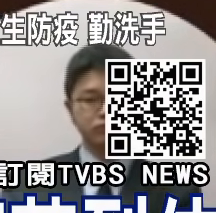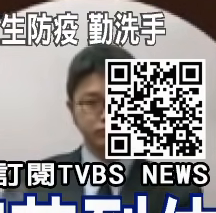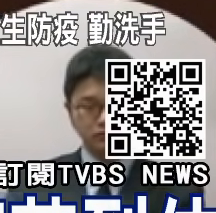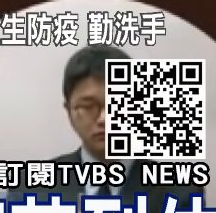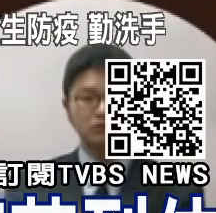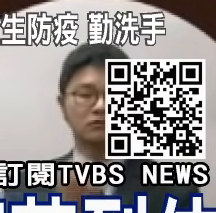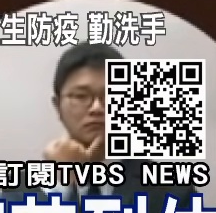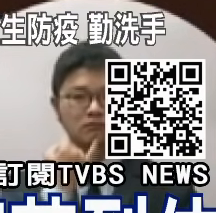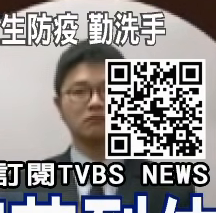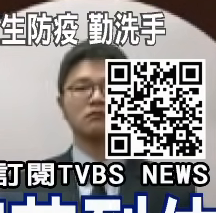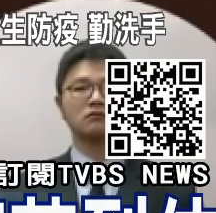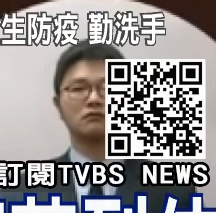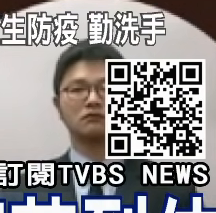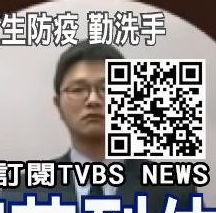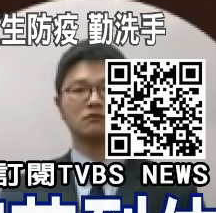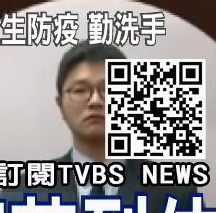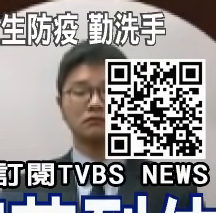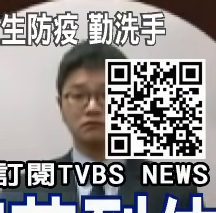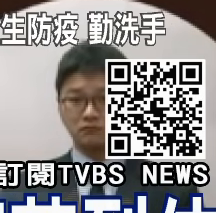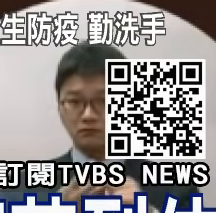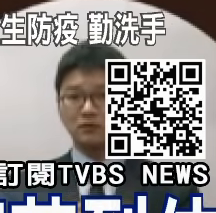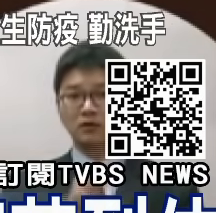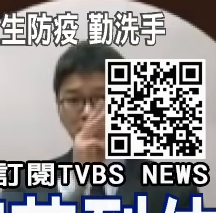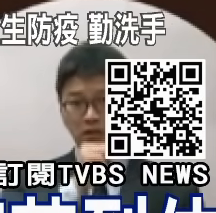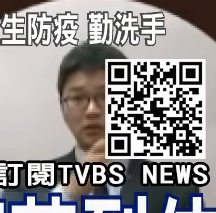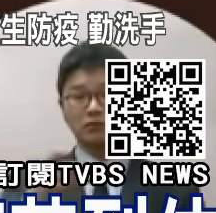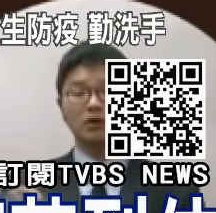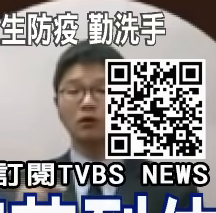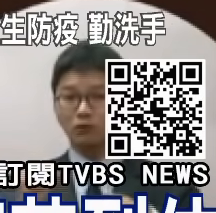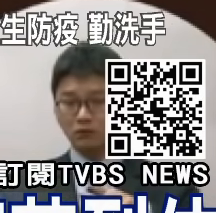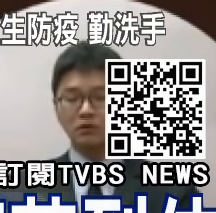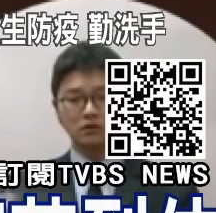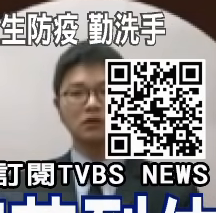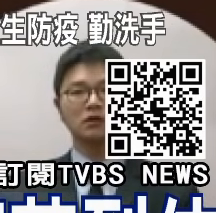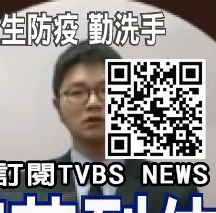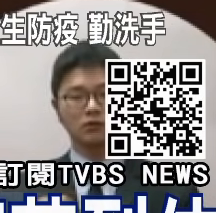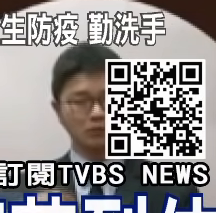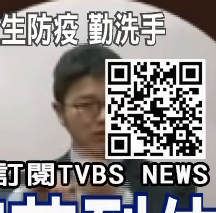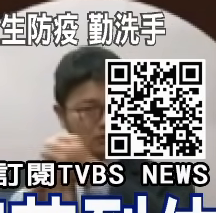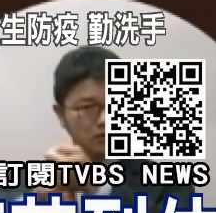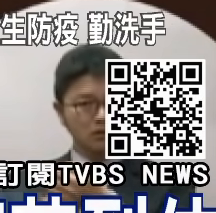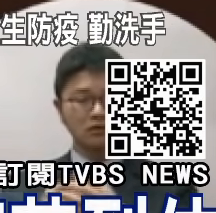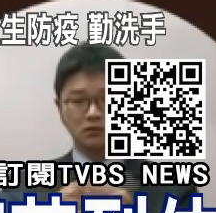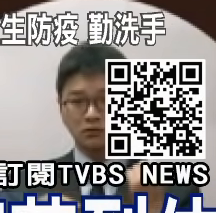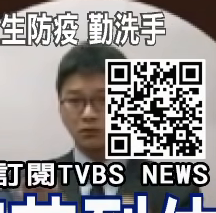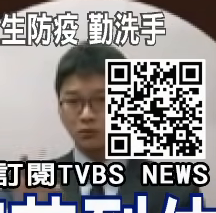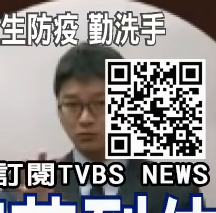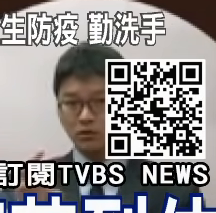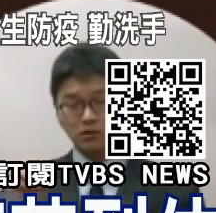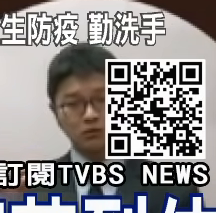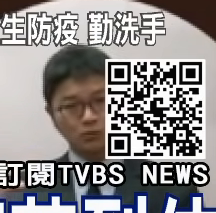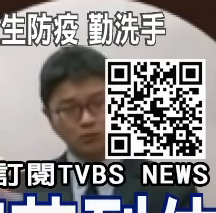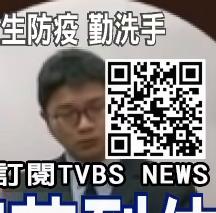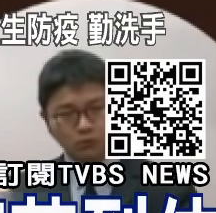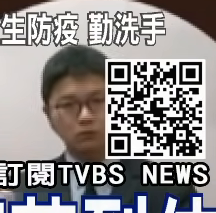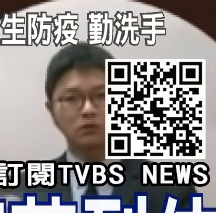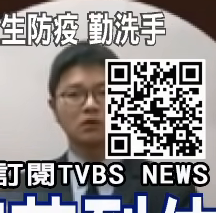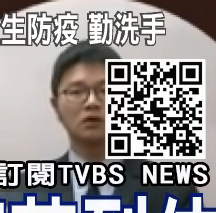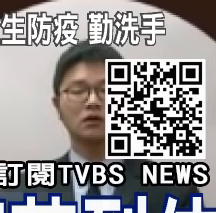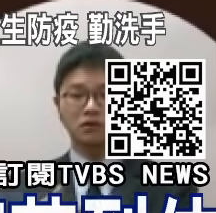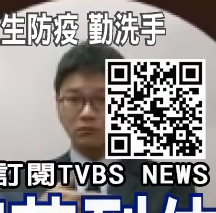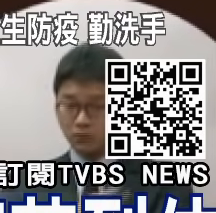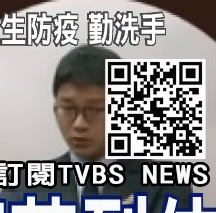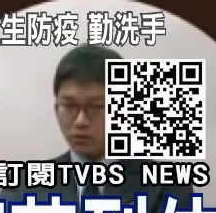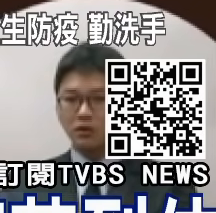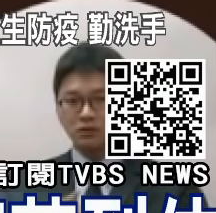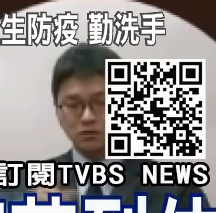得。另外 Moderna 疫苗我们得到505万剂，大概在今年的第